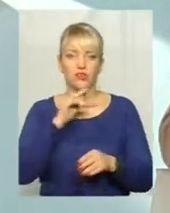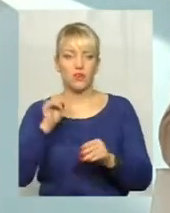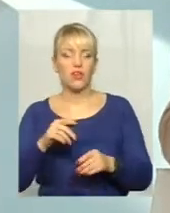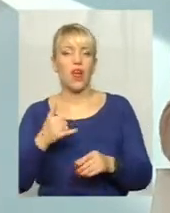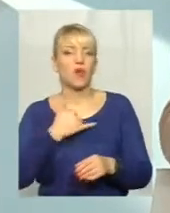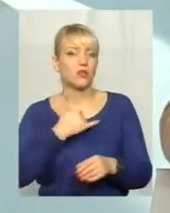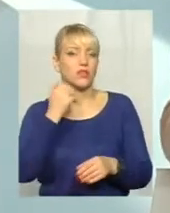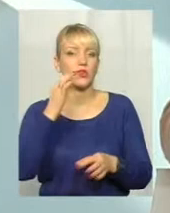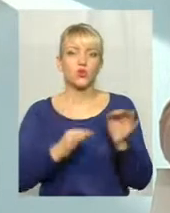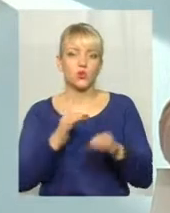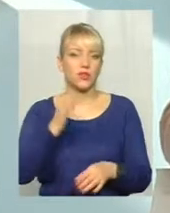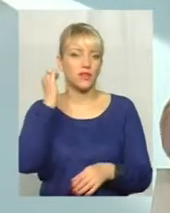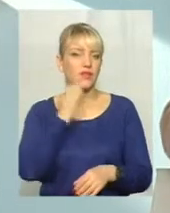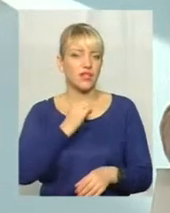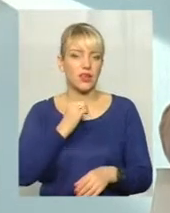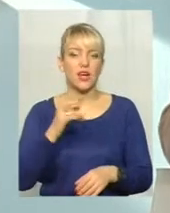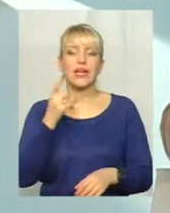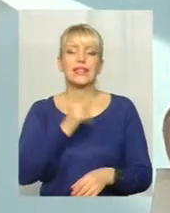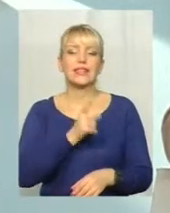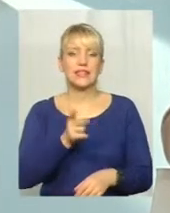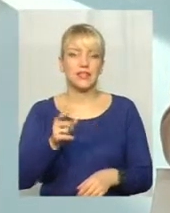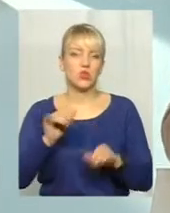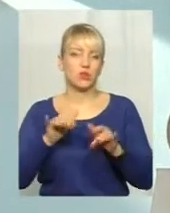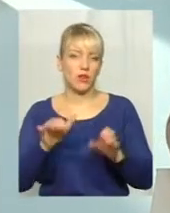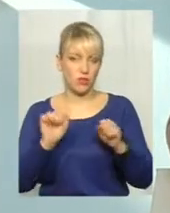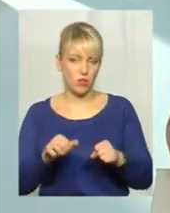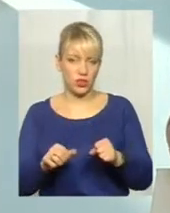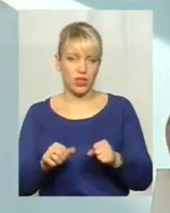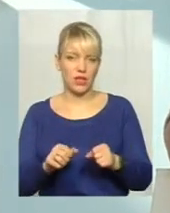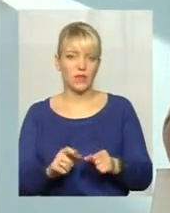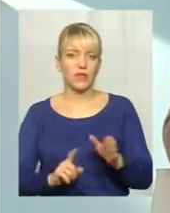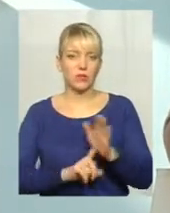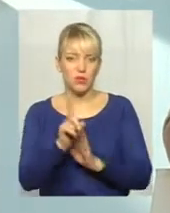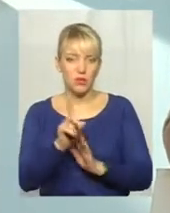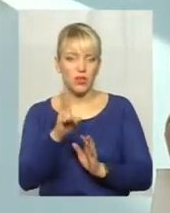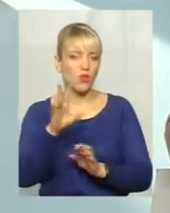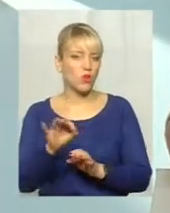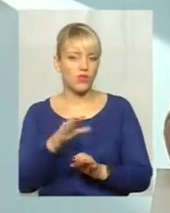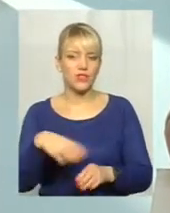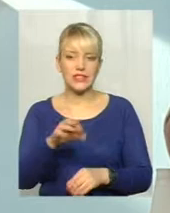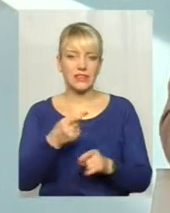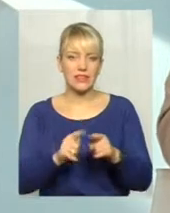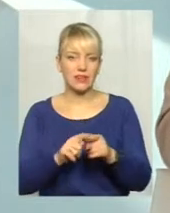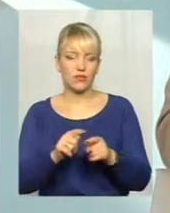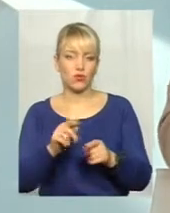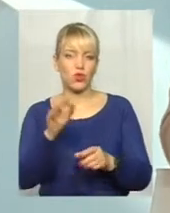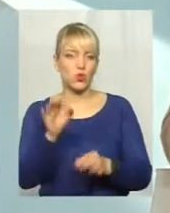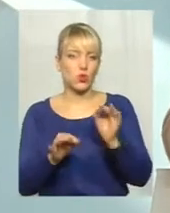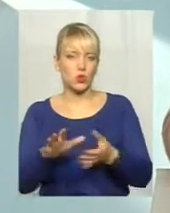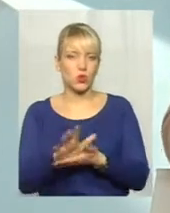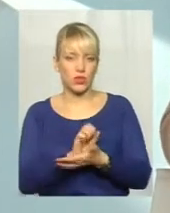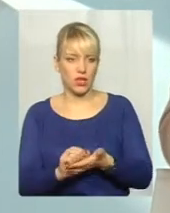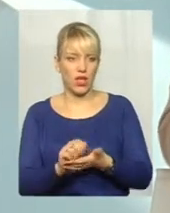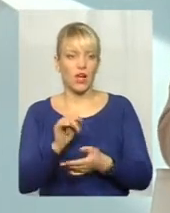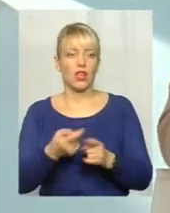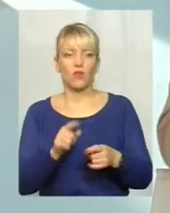вони можуть тисячу справ завести, але вони всі розіб'ються в суді, які, скільки б там вони не намагались, тобто у людей вже буде зневіра, тобто що це